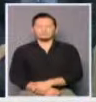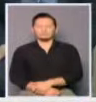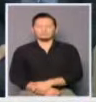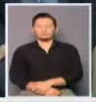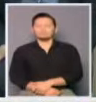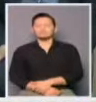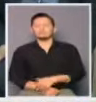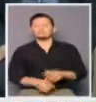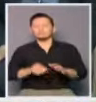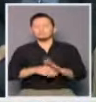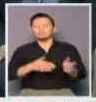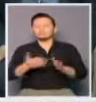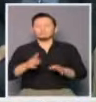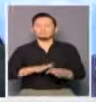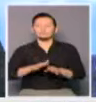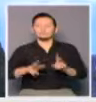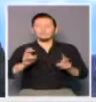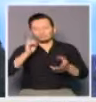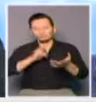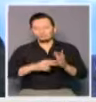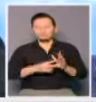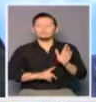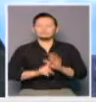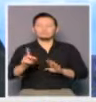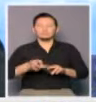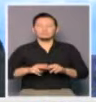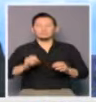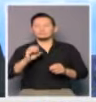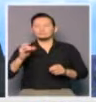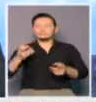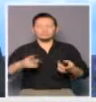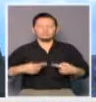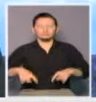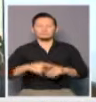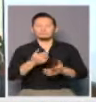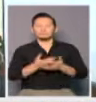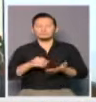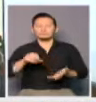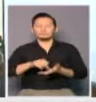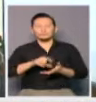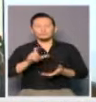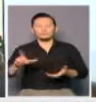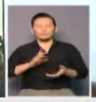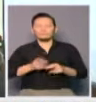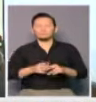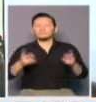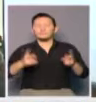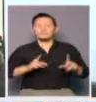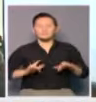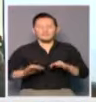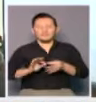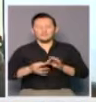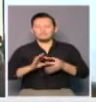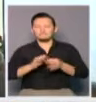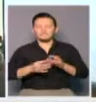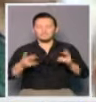Также был высказан ряд предложений по дальнейшему совершенствованию деятельности ассоциации. К примеру, участники заседания отметили необходимость проведения